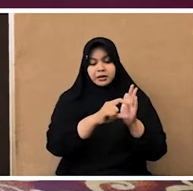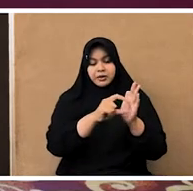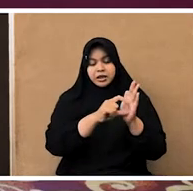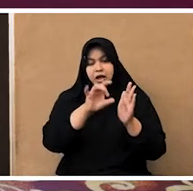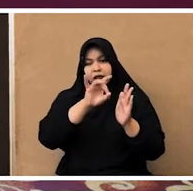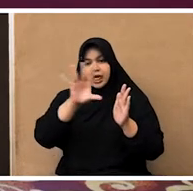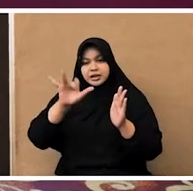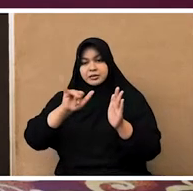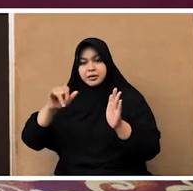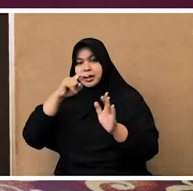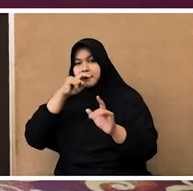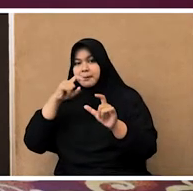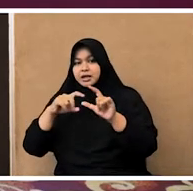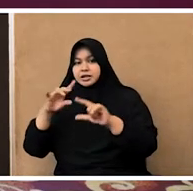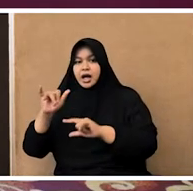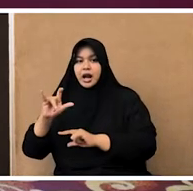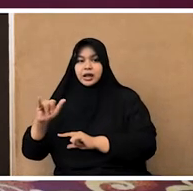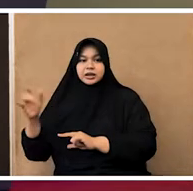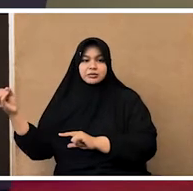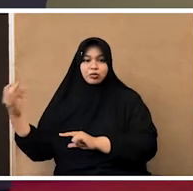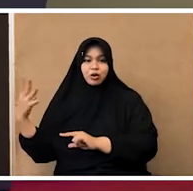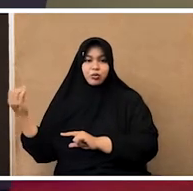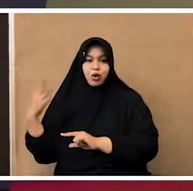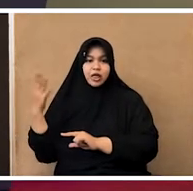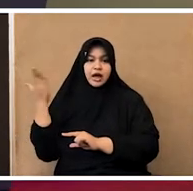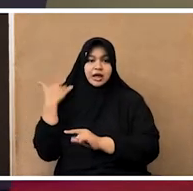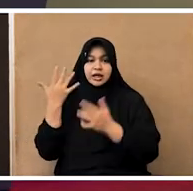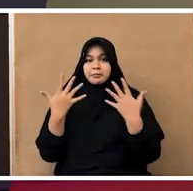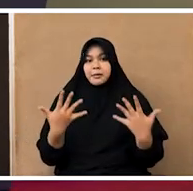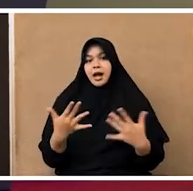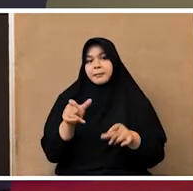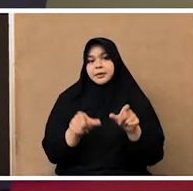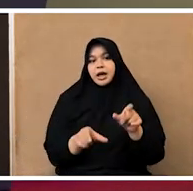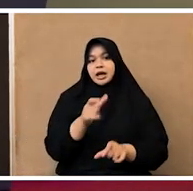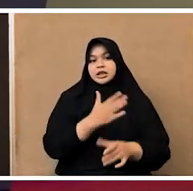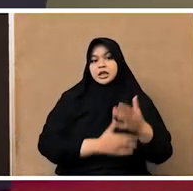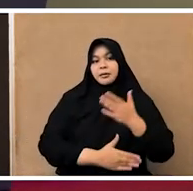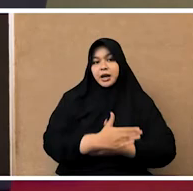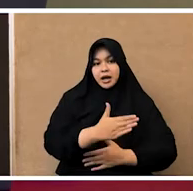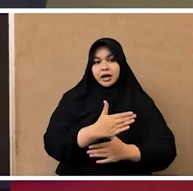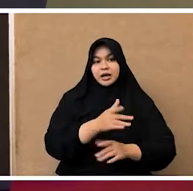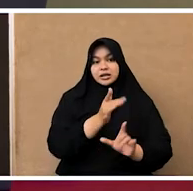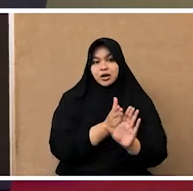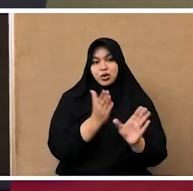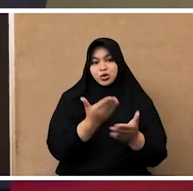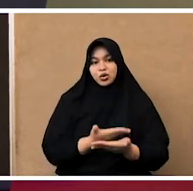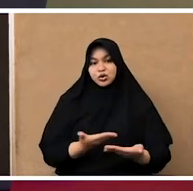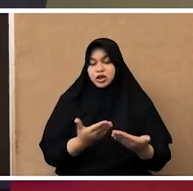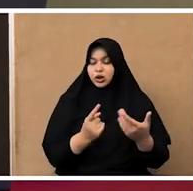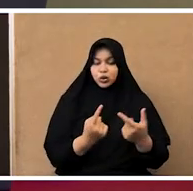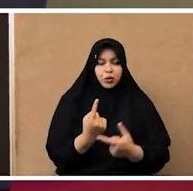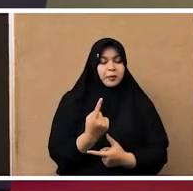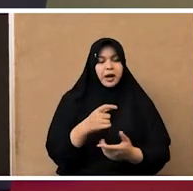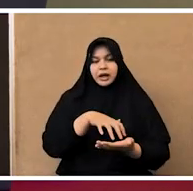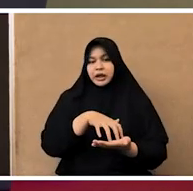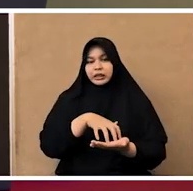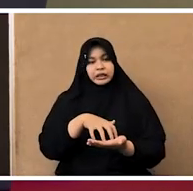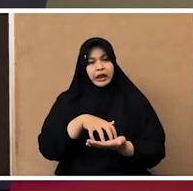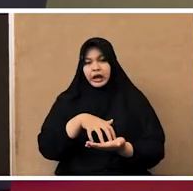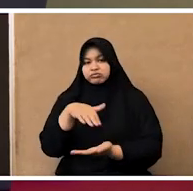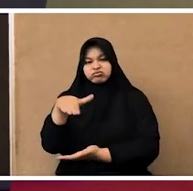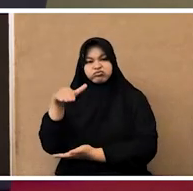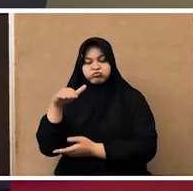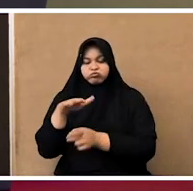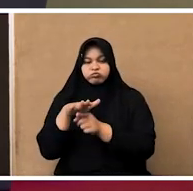disebutkan Mas Harley gitu ya bagaimana penyandang disabilitas akan psiko sosial terutama akan rentan terhadap kriminalisasi